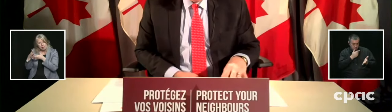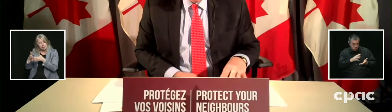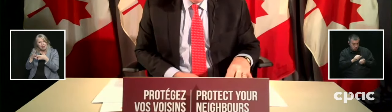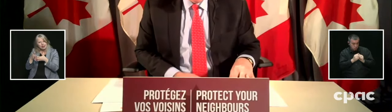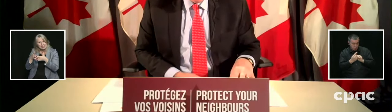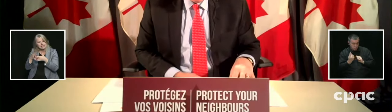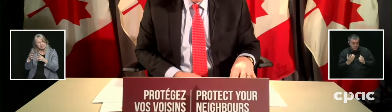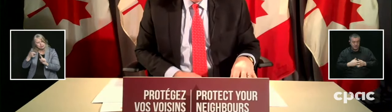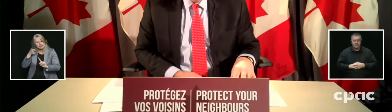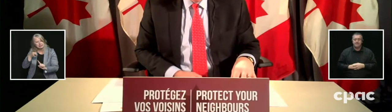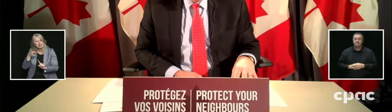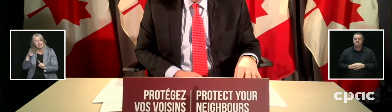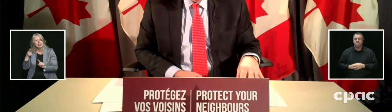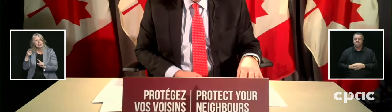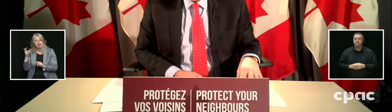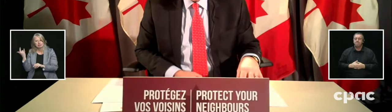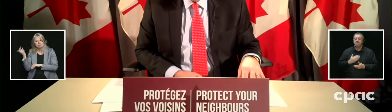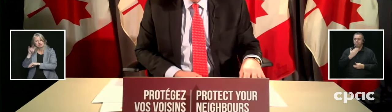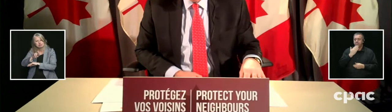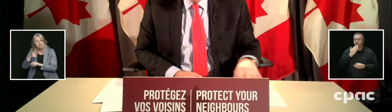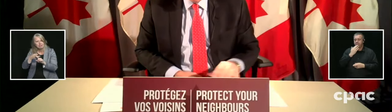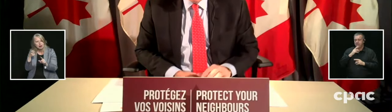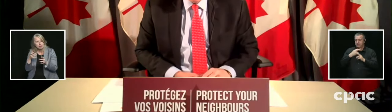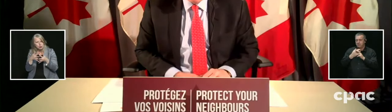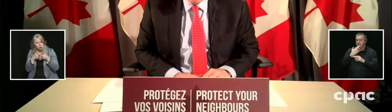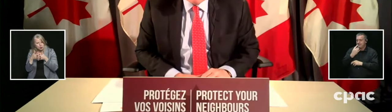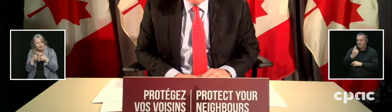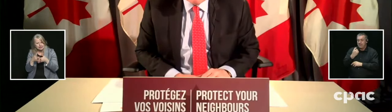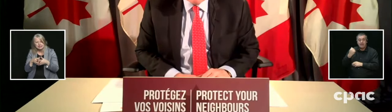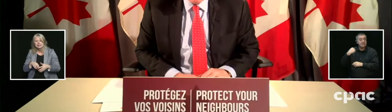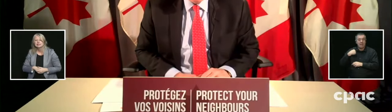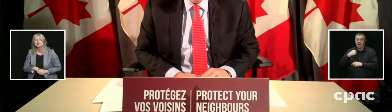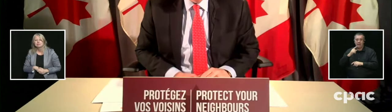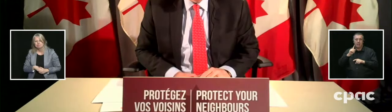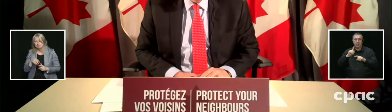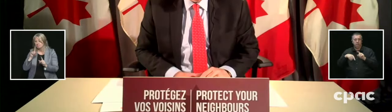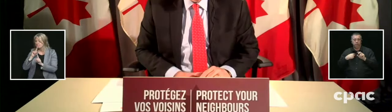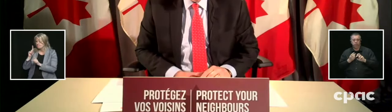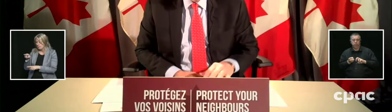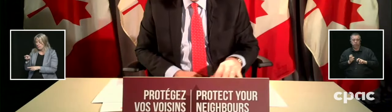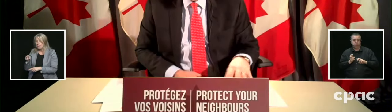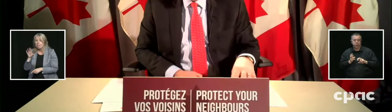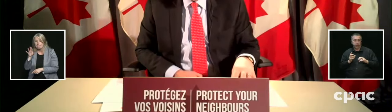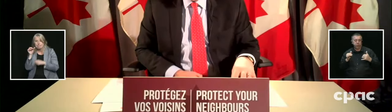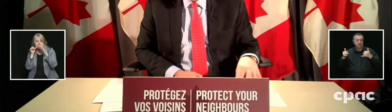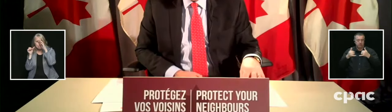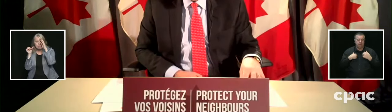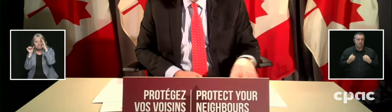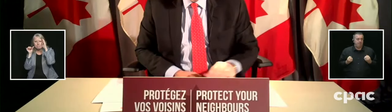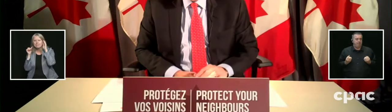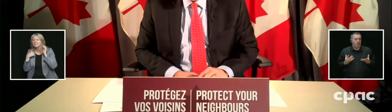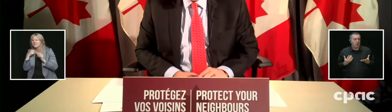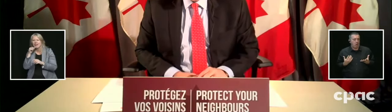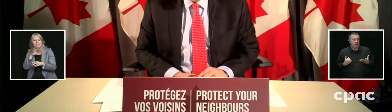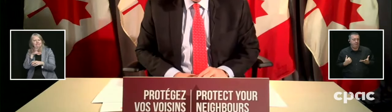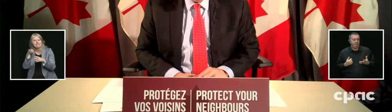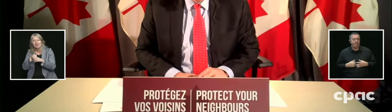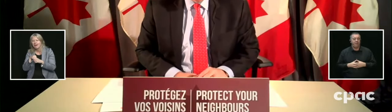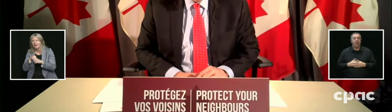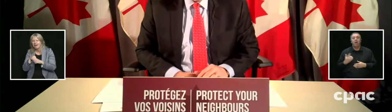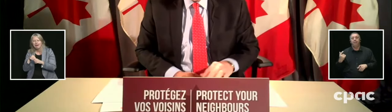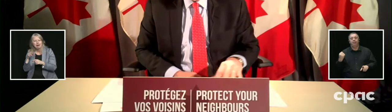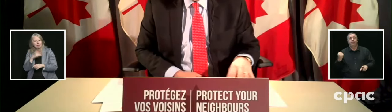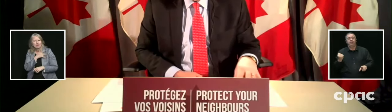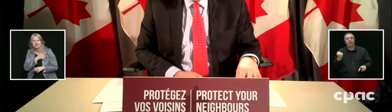Merci pour la question. Juste une précision. Hier soir, je n'ai pas pu assister à la conférence téléphonique avec les premiers ministres. Je parlais